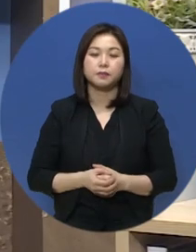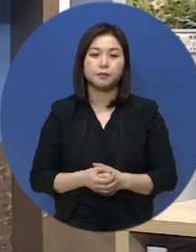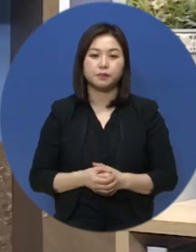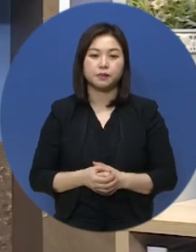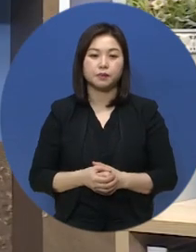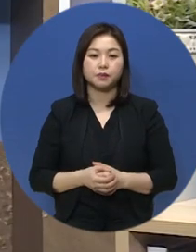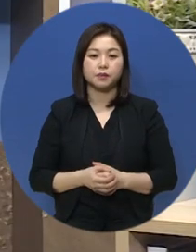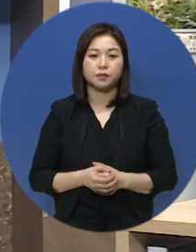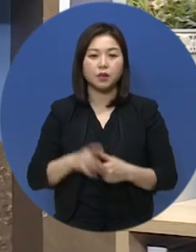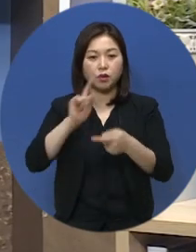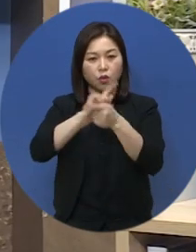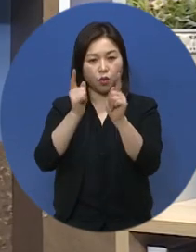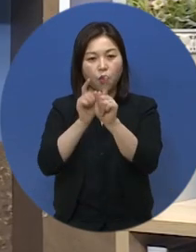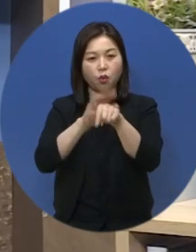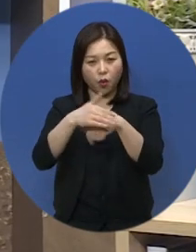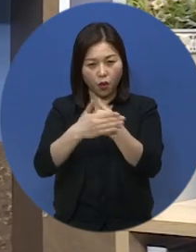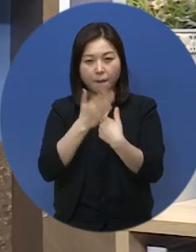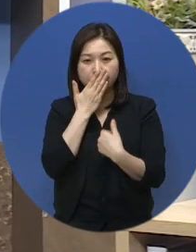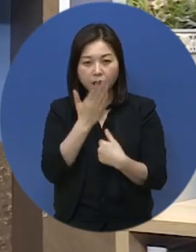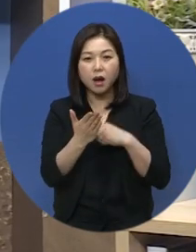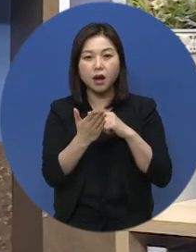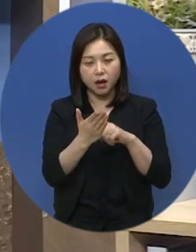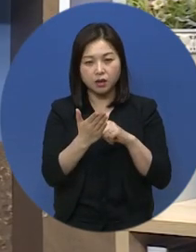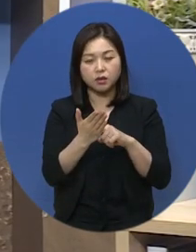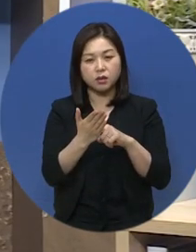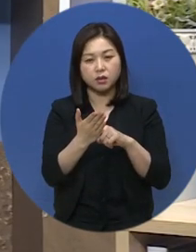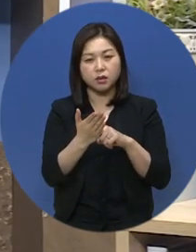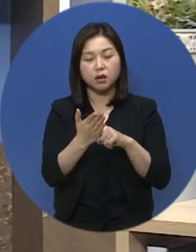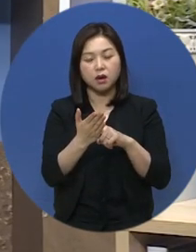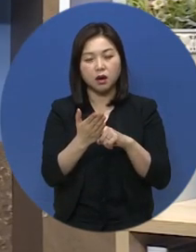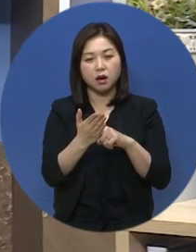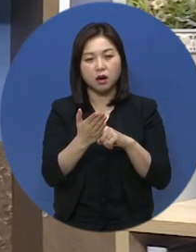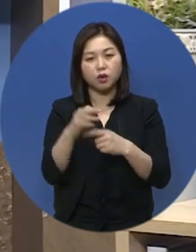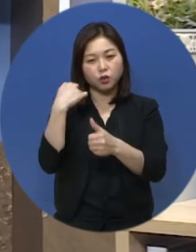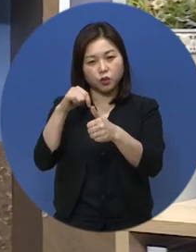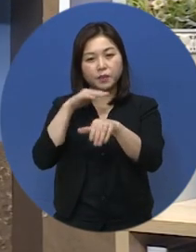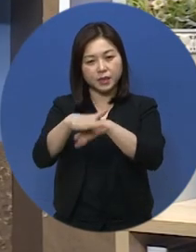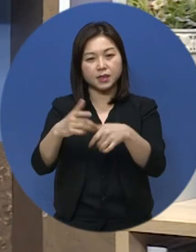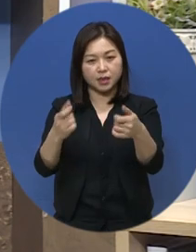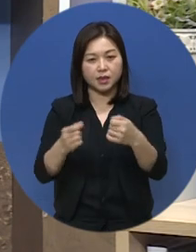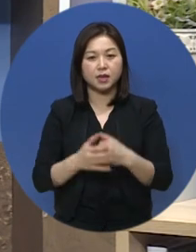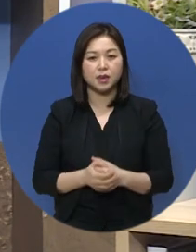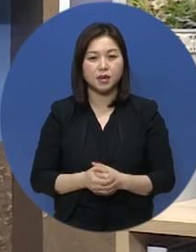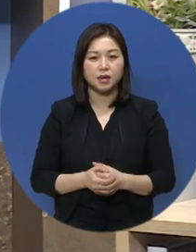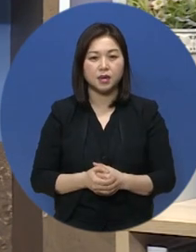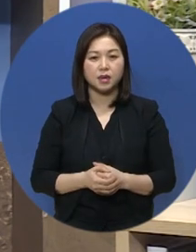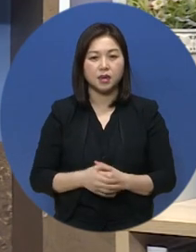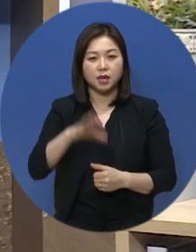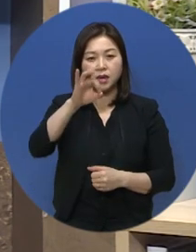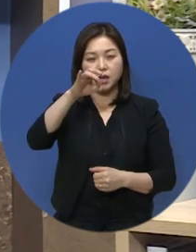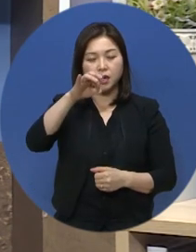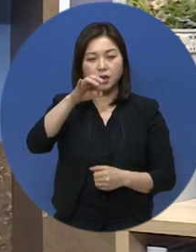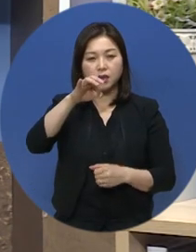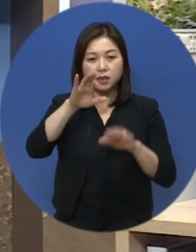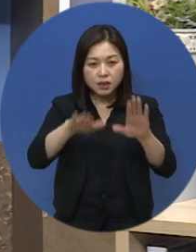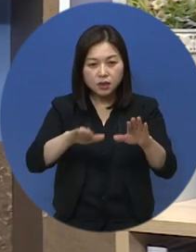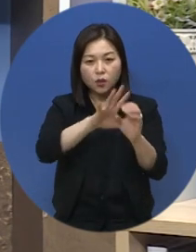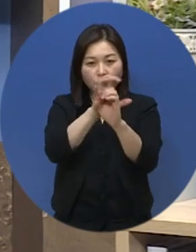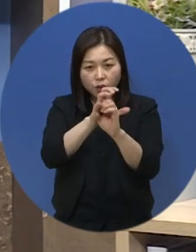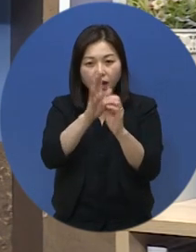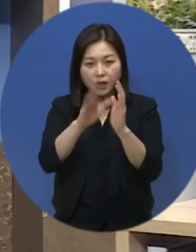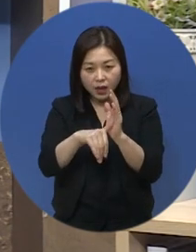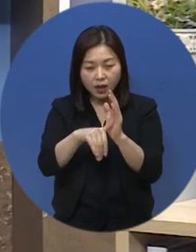서로 윈윈할 수 있는 그렇죠. 그런 프로그램인 네. 것 같은데 네. 그리고 들어보니까 이 위드 코로나 시대에